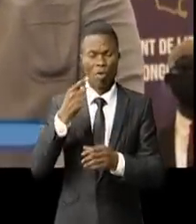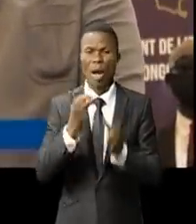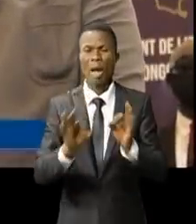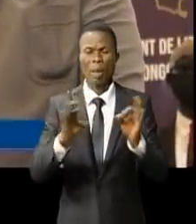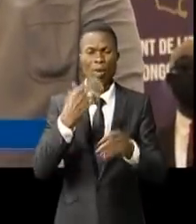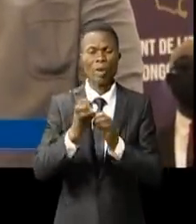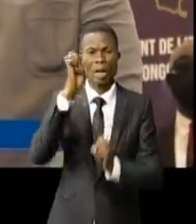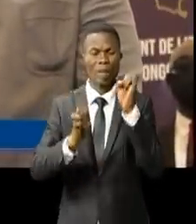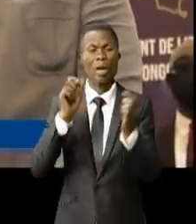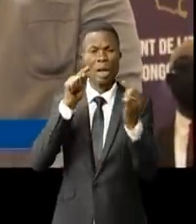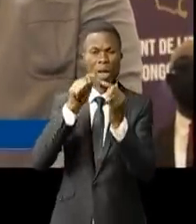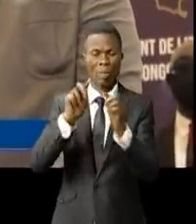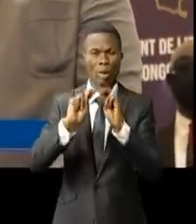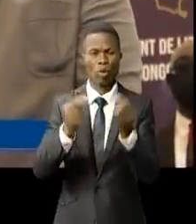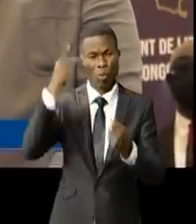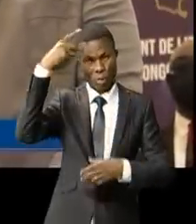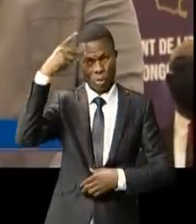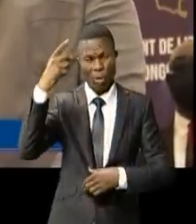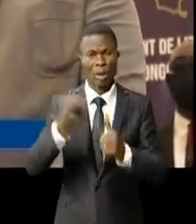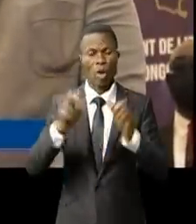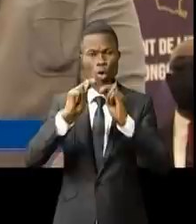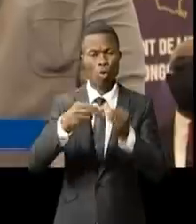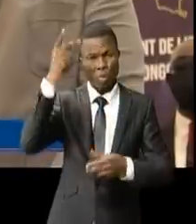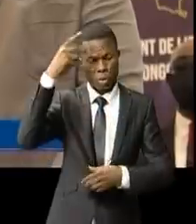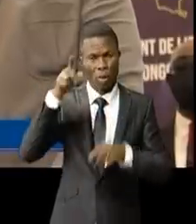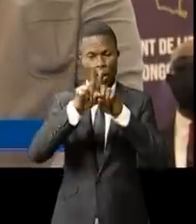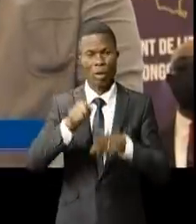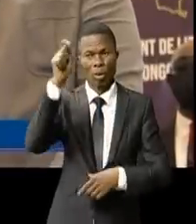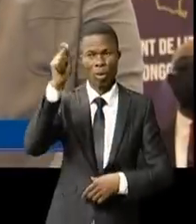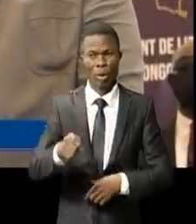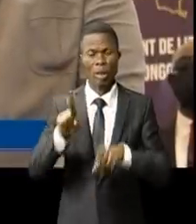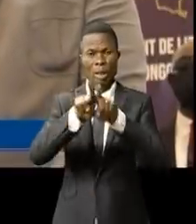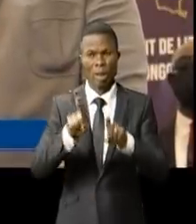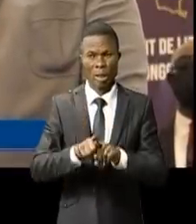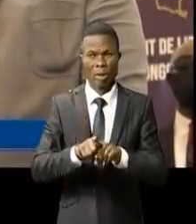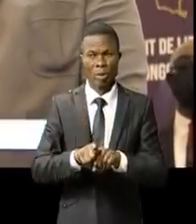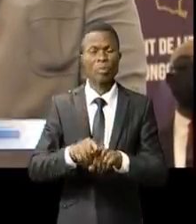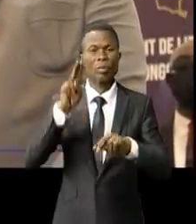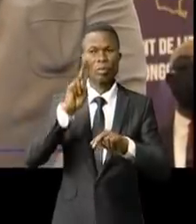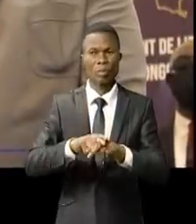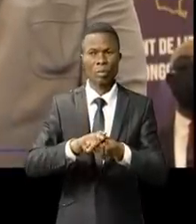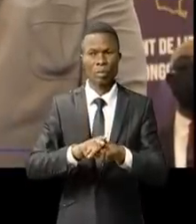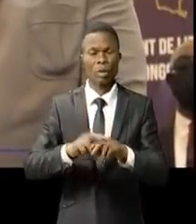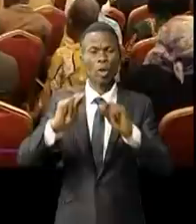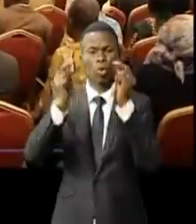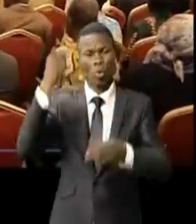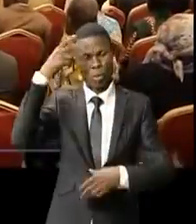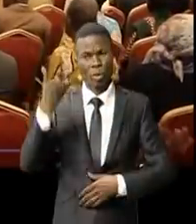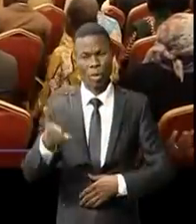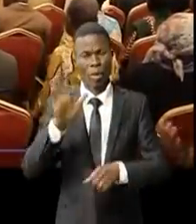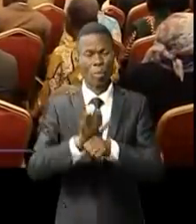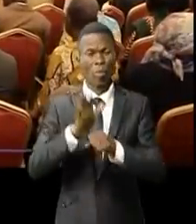d'évaluer les objectifs du parti. D'abord comme mouvement politico-militaire et ensuite après la mutation comme parti politique.